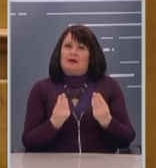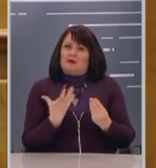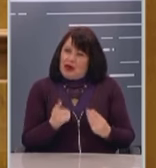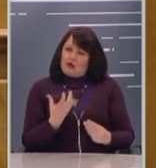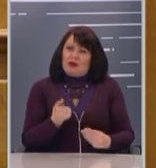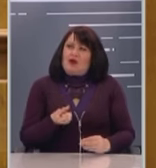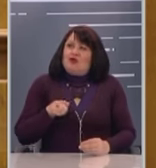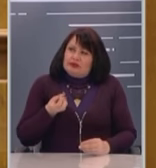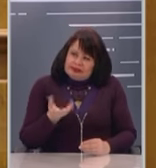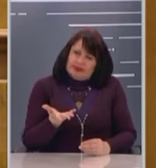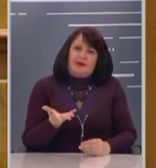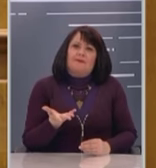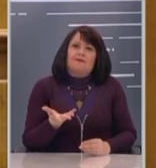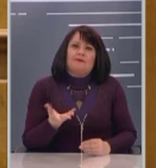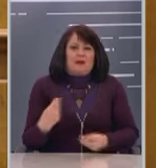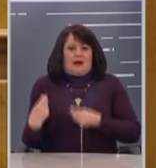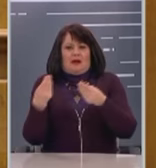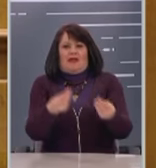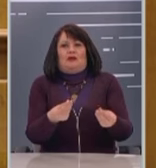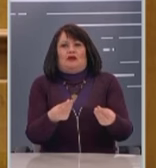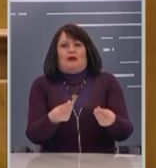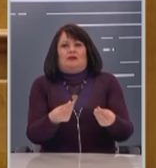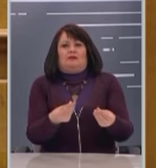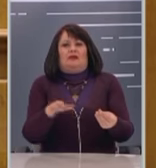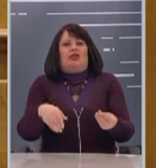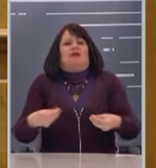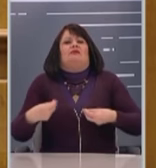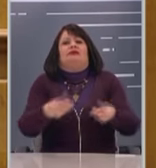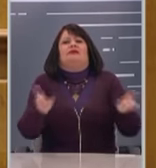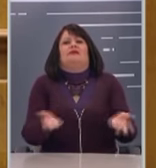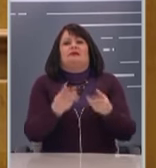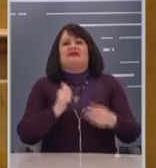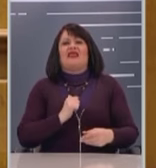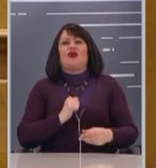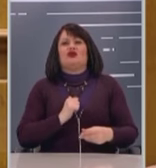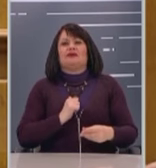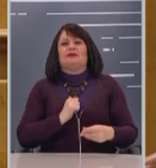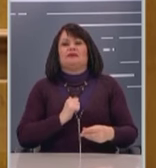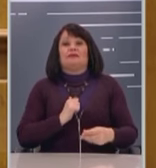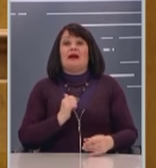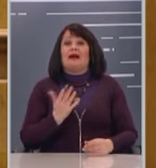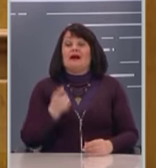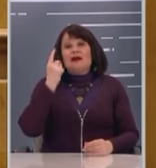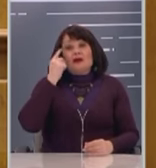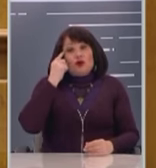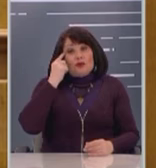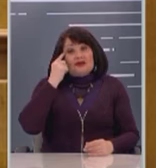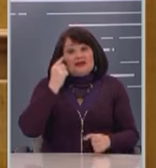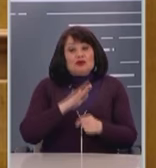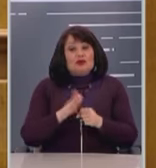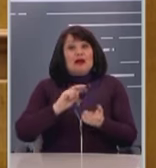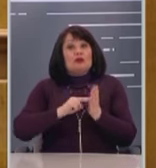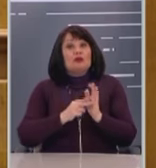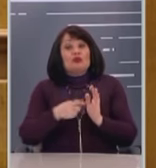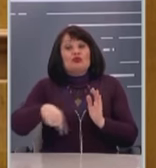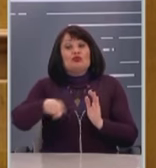χρεωμένα, να παραχωρείται μπιρ παρά σε κάποιον ιδιώτη. Αλλά νόμιζα ότι είσαστε τουλάχιστον πιο προσεκτικοί